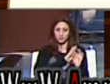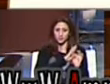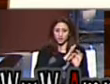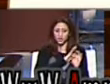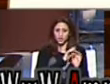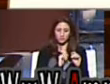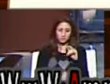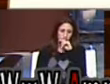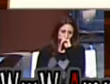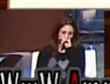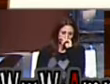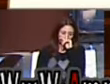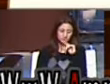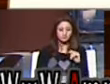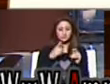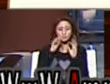رئيس الجمهوريه؟